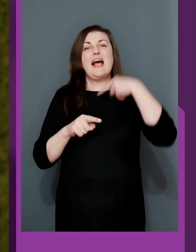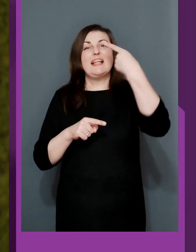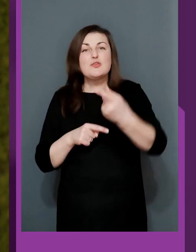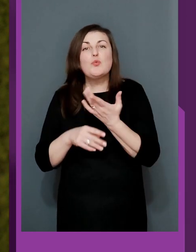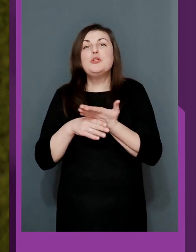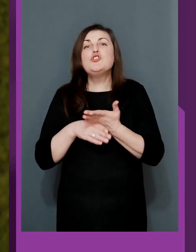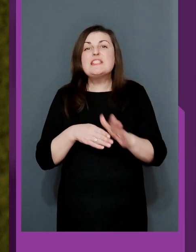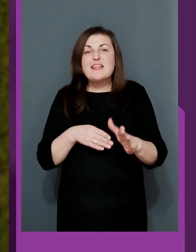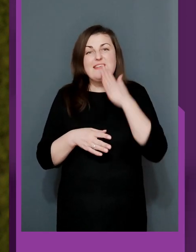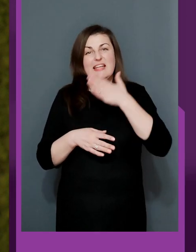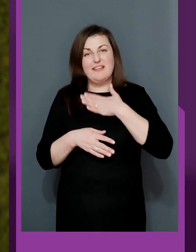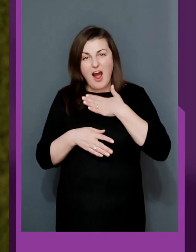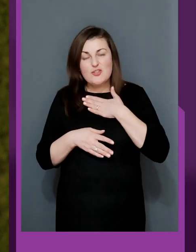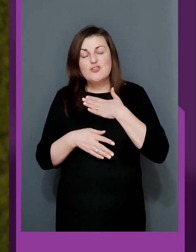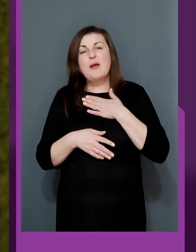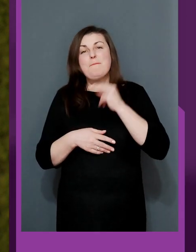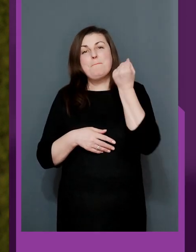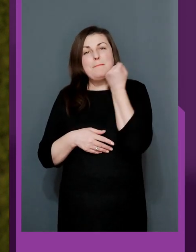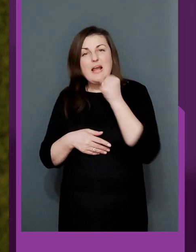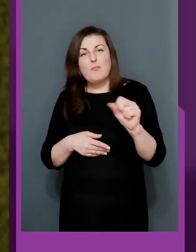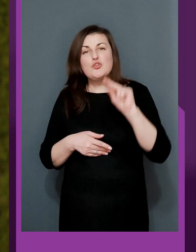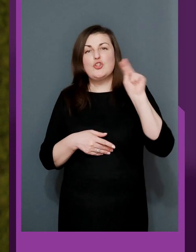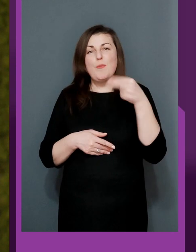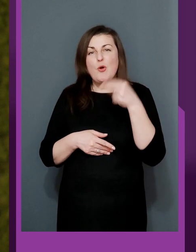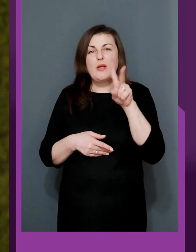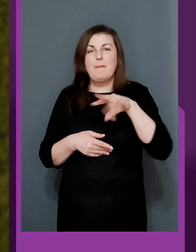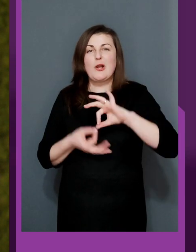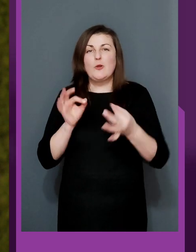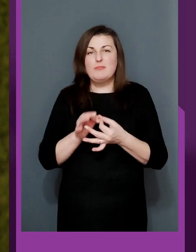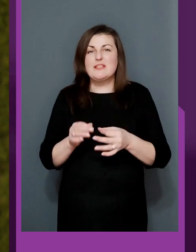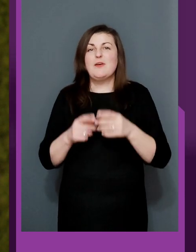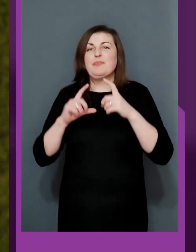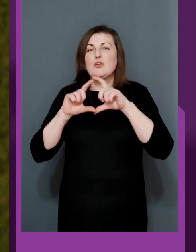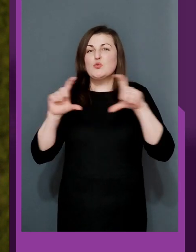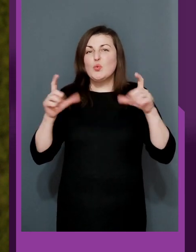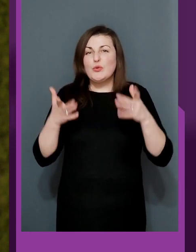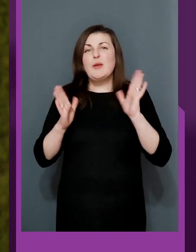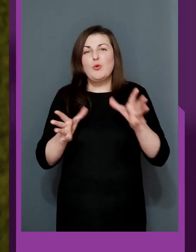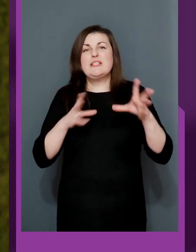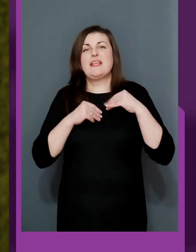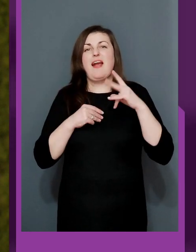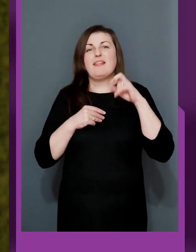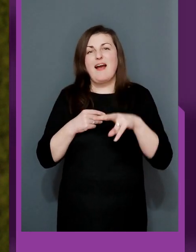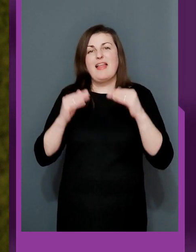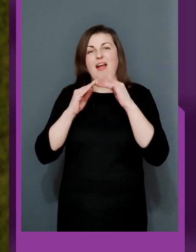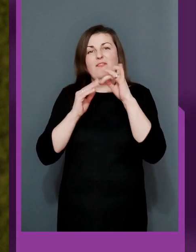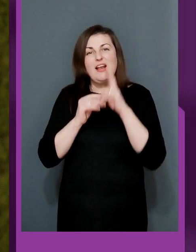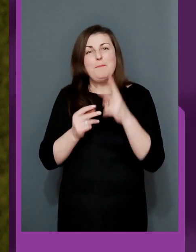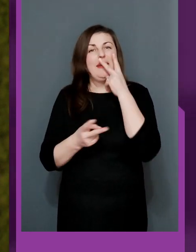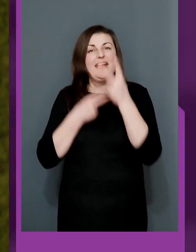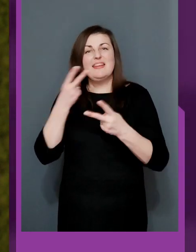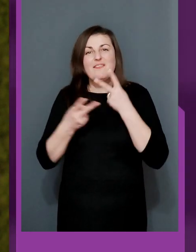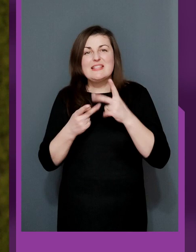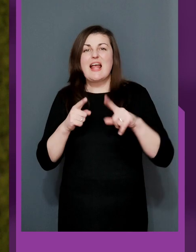наступній частині нашої переможної чемпіонської паралімпійської студії тож будьте з каналом еквалімпік і